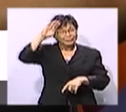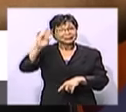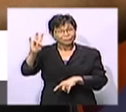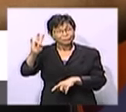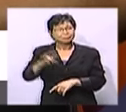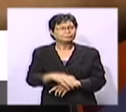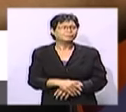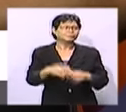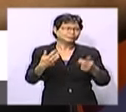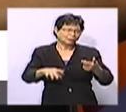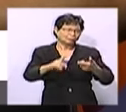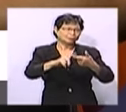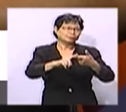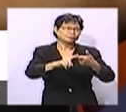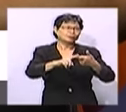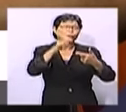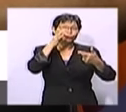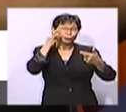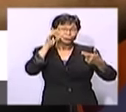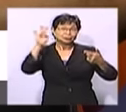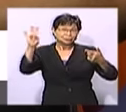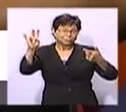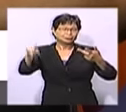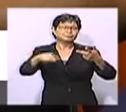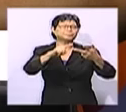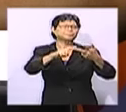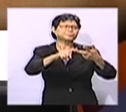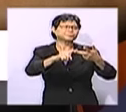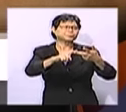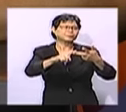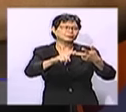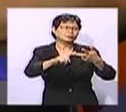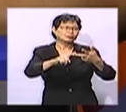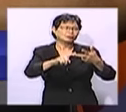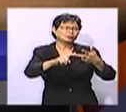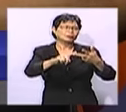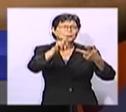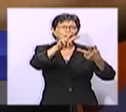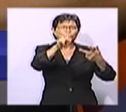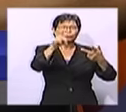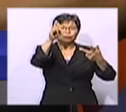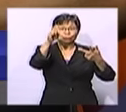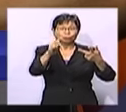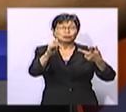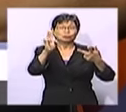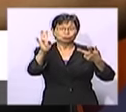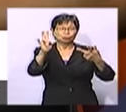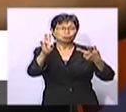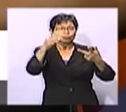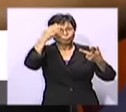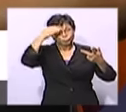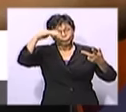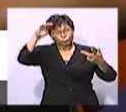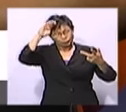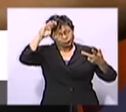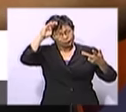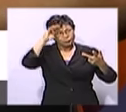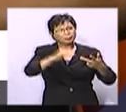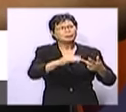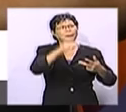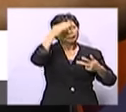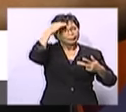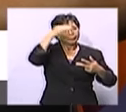dan selepas itu ke Kuching 7 pada 21 hari bulan, Perlis 14 dan